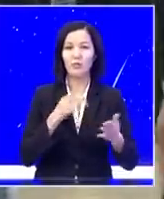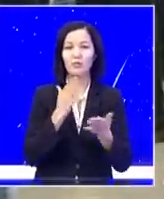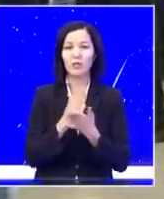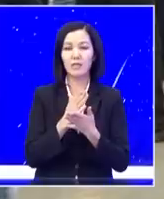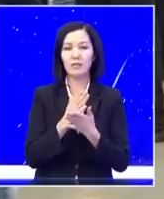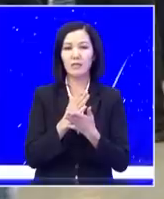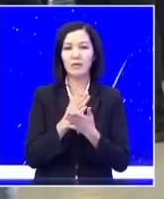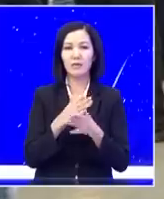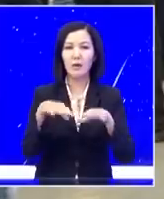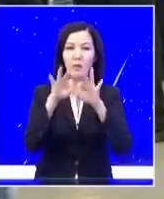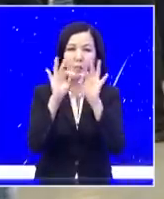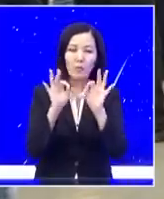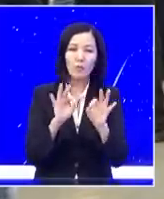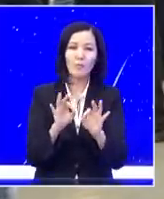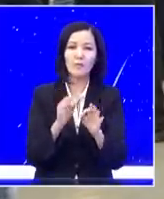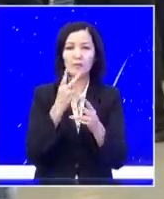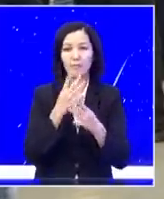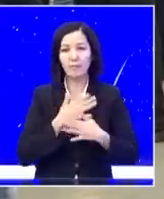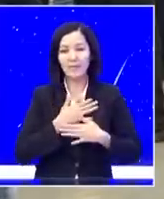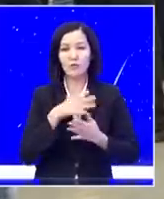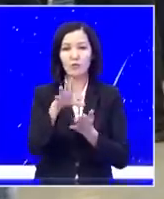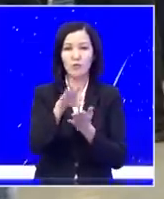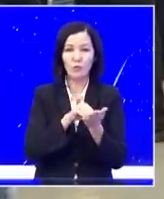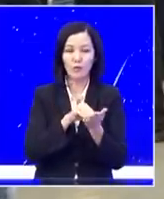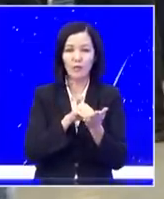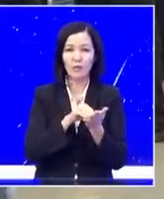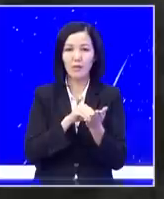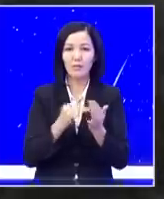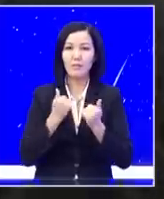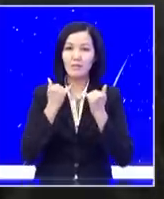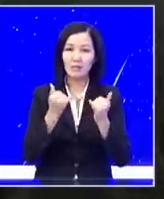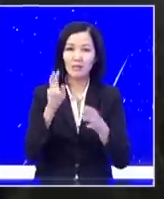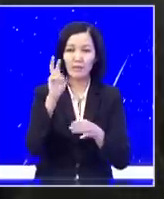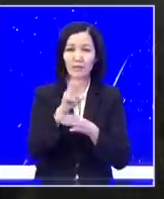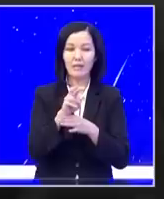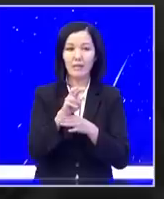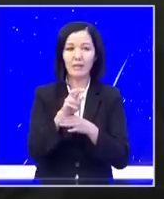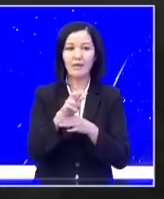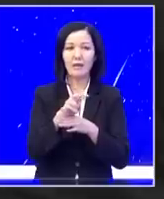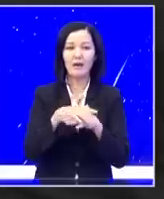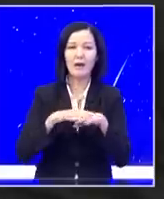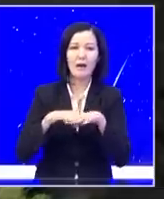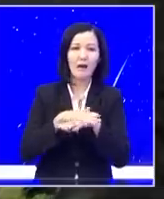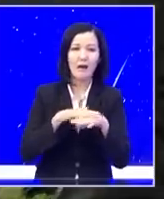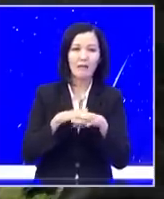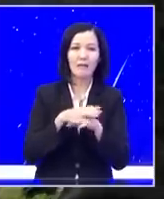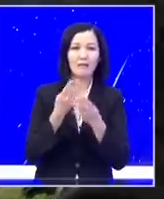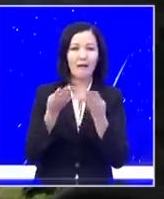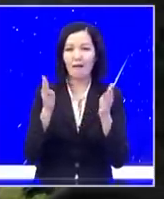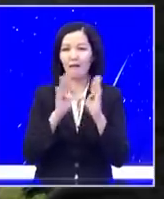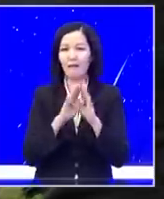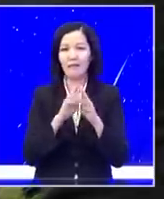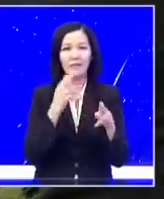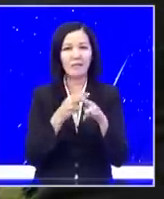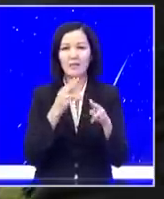өзі бізге осыны көрсетіп кетті. Міне біз осыған тағзым етіп келіп тұрмыз. Қарақұрым халық карантинде қаңтара алмапты. Тілші